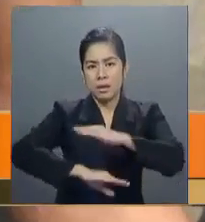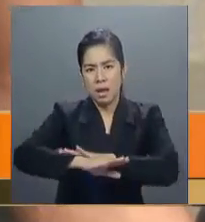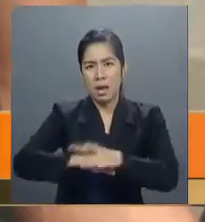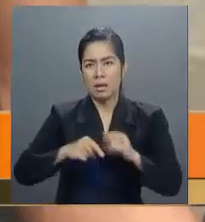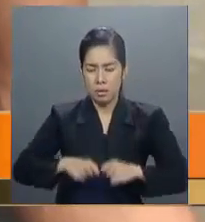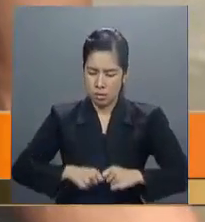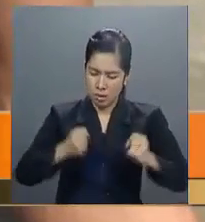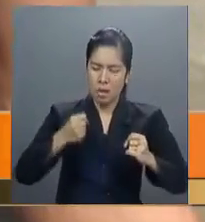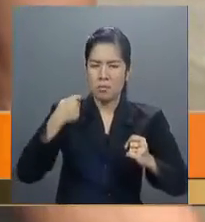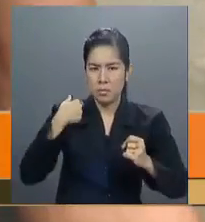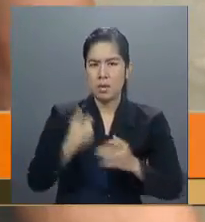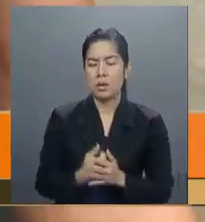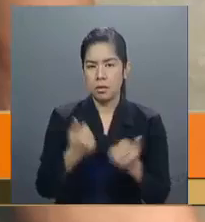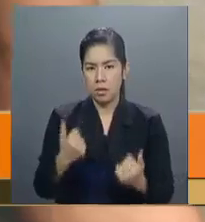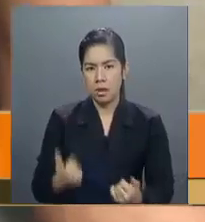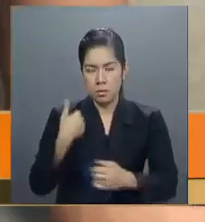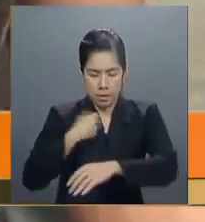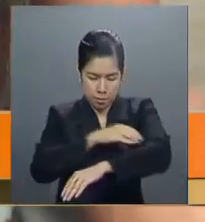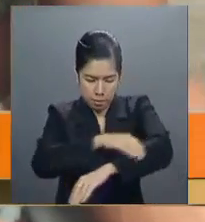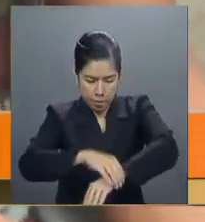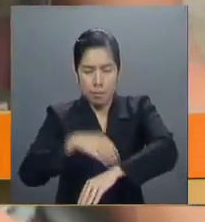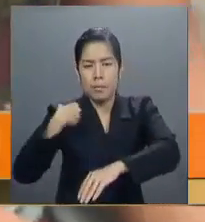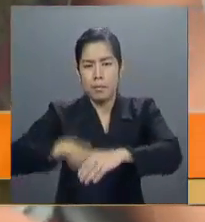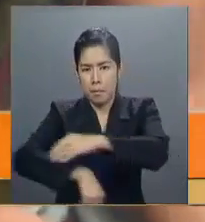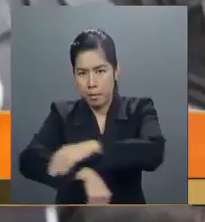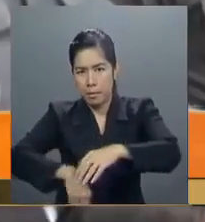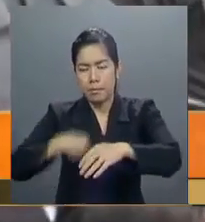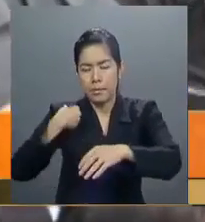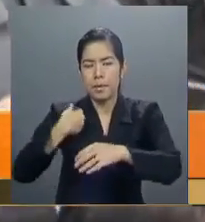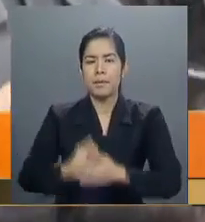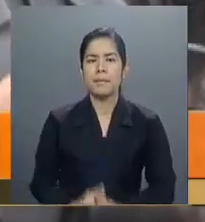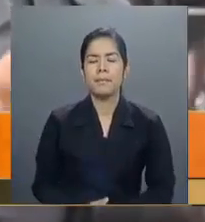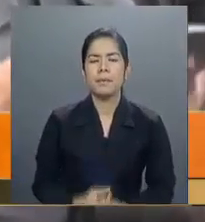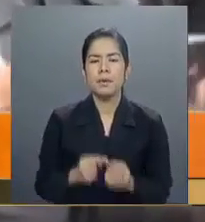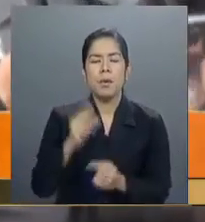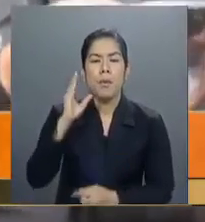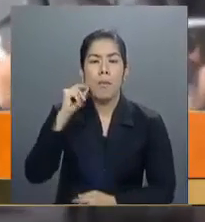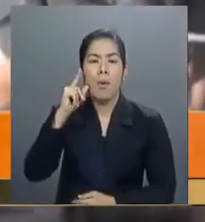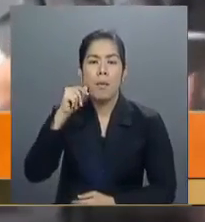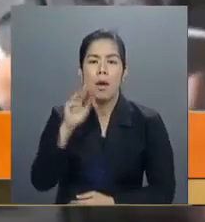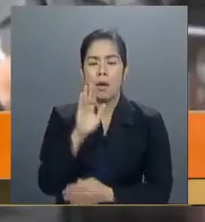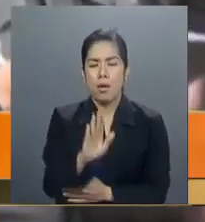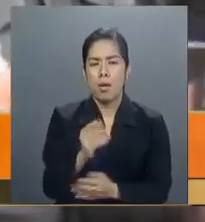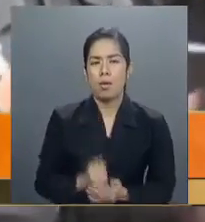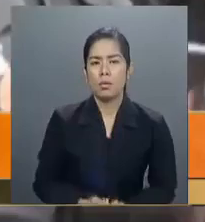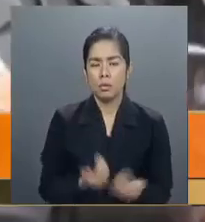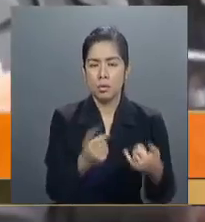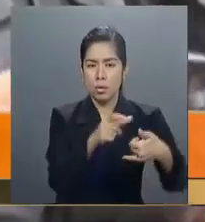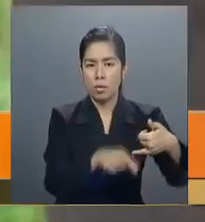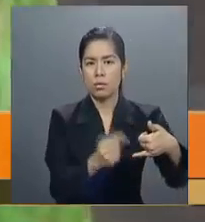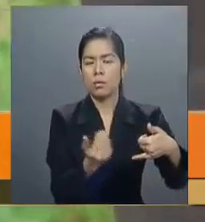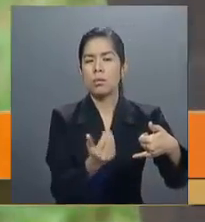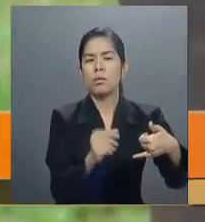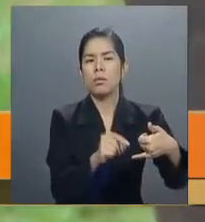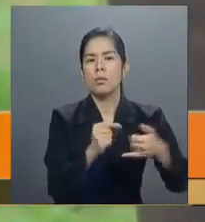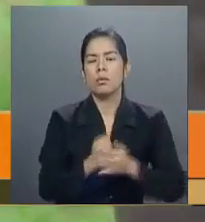ทำการรักษาโดยการใส่เฝือกและรักษาตามอาการสำหรับพ่อและแม่ของเด็กอายุ21ปีนะคะผู้ต้องหาที่ร่